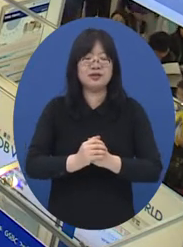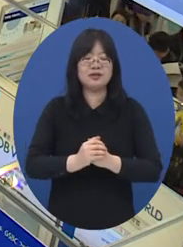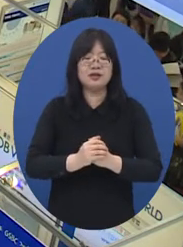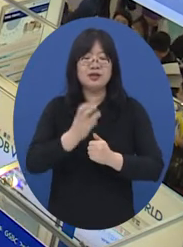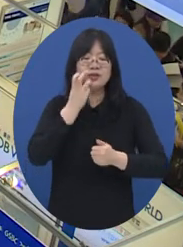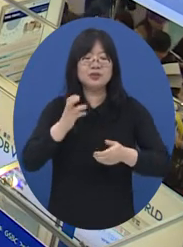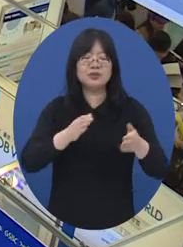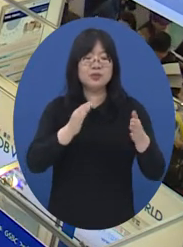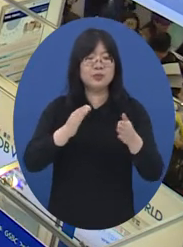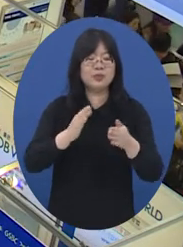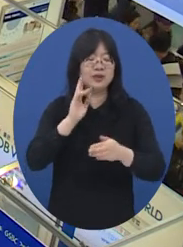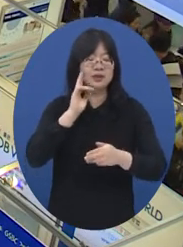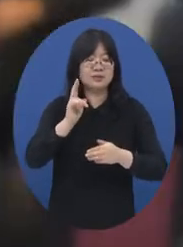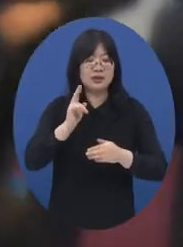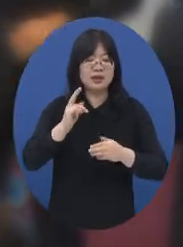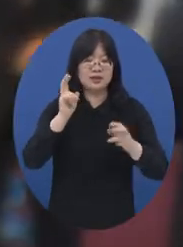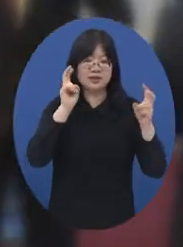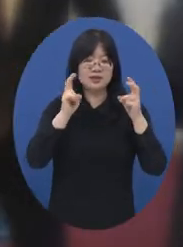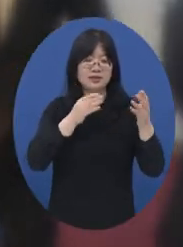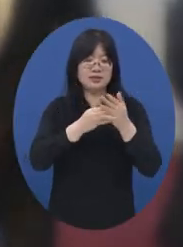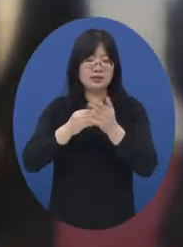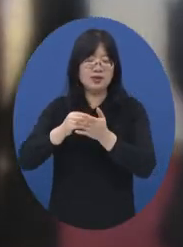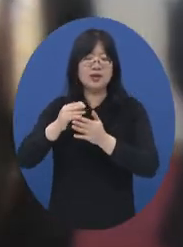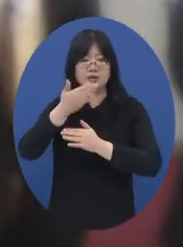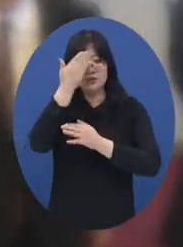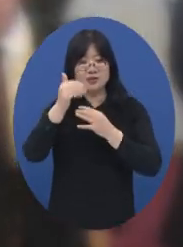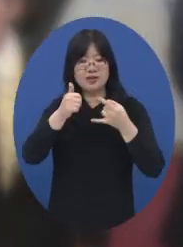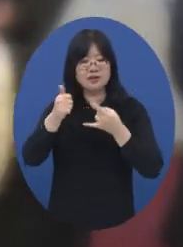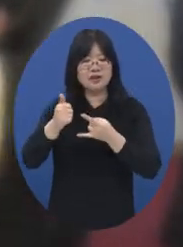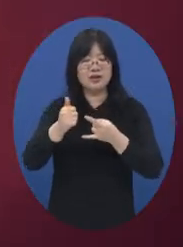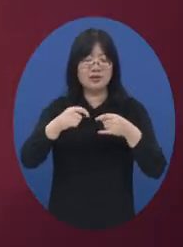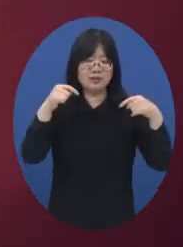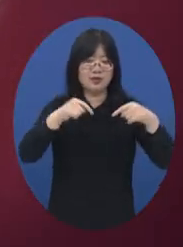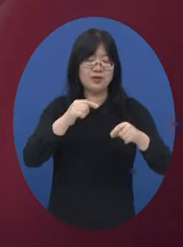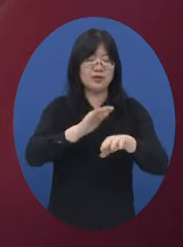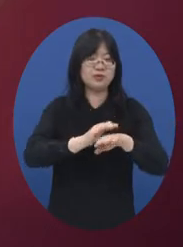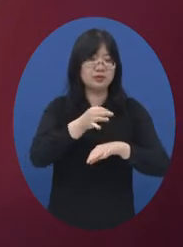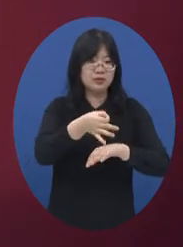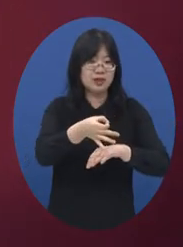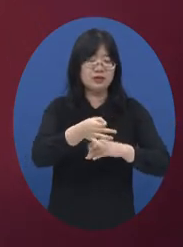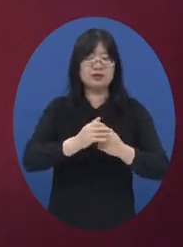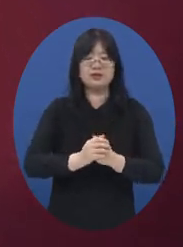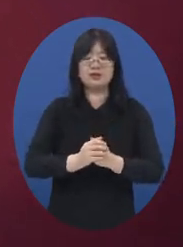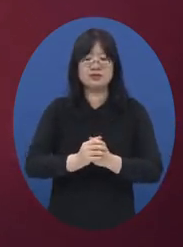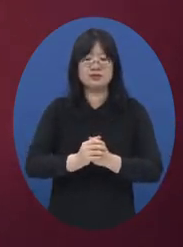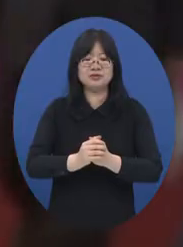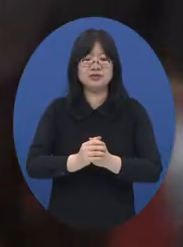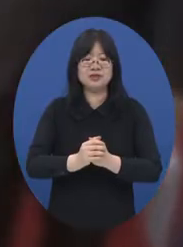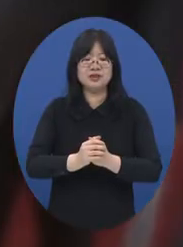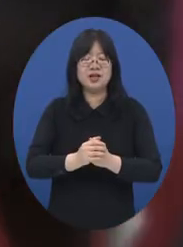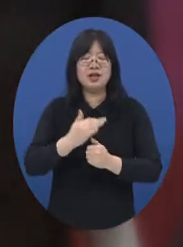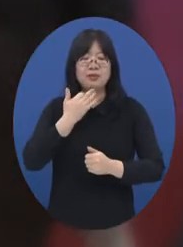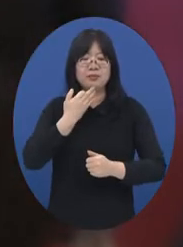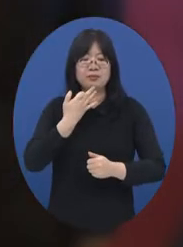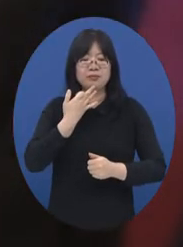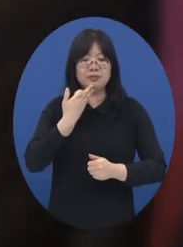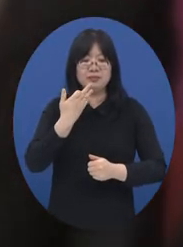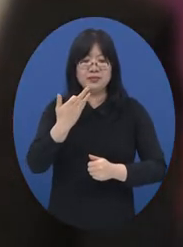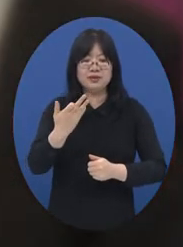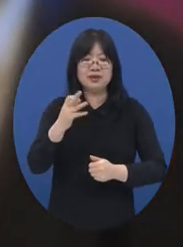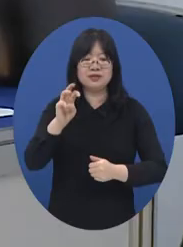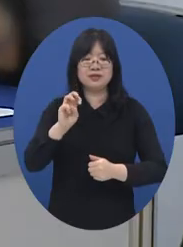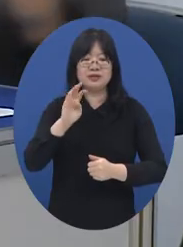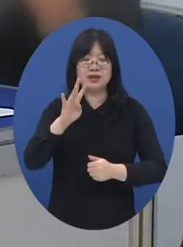경 잔영 3 할 경우 도는 극심한 취업난을 겪고 있는 청년들을 위해 면접 수당을 지원합니다 돈 에 거주하는 만 18세에서